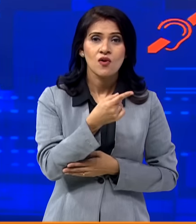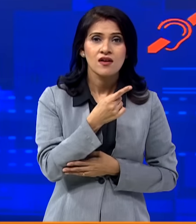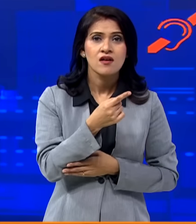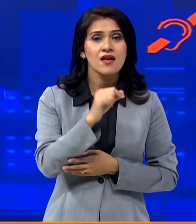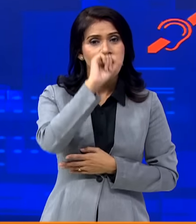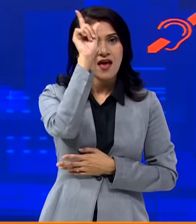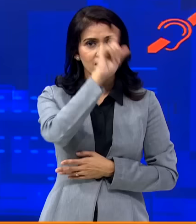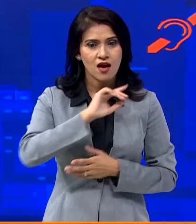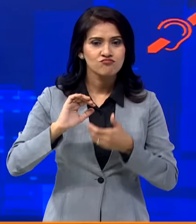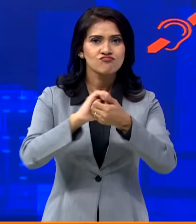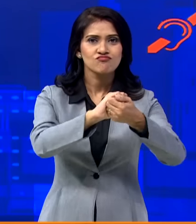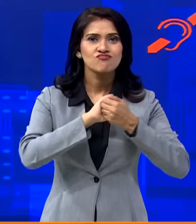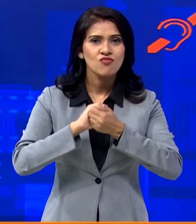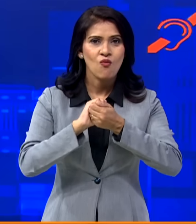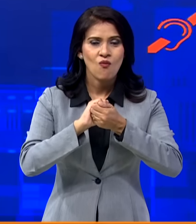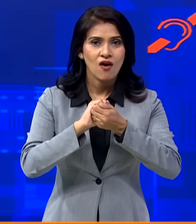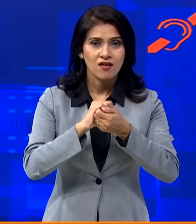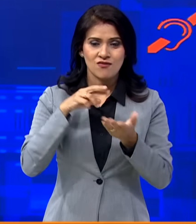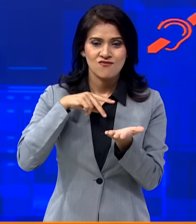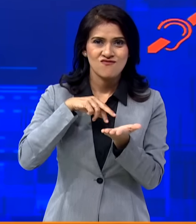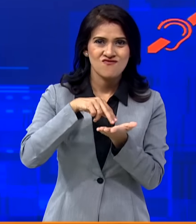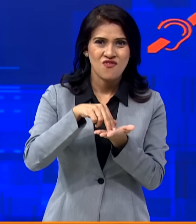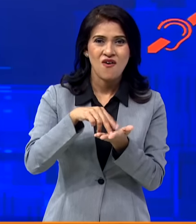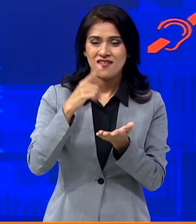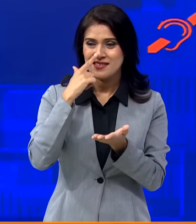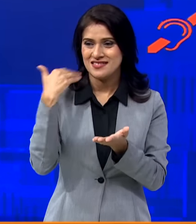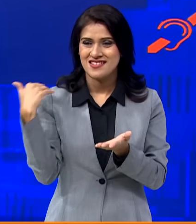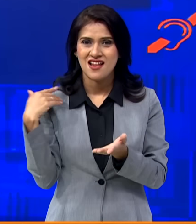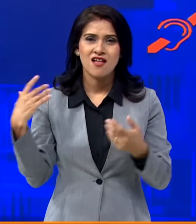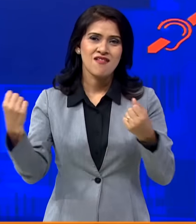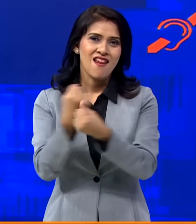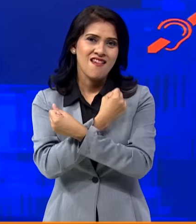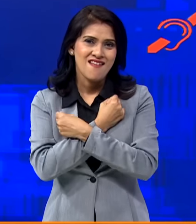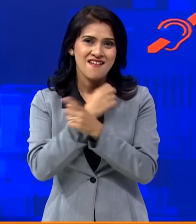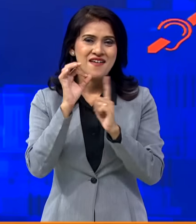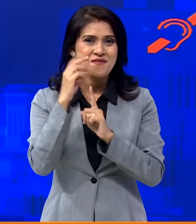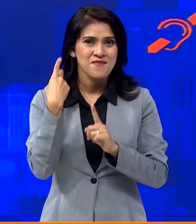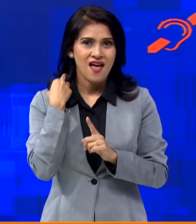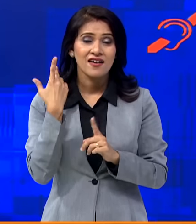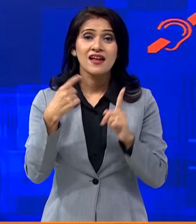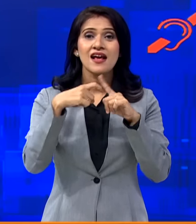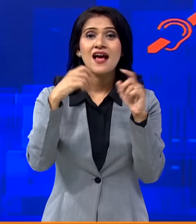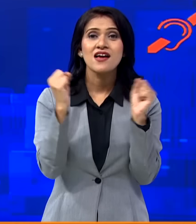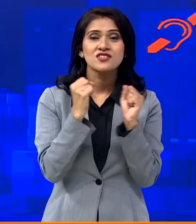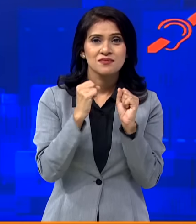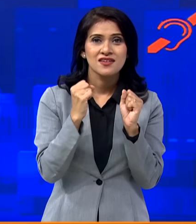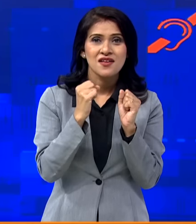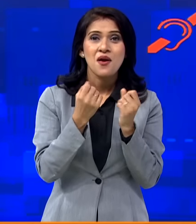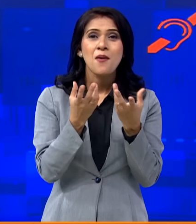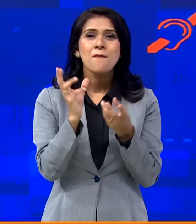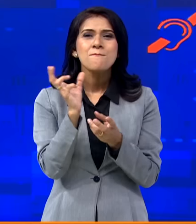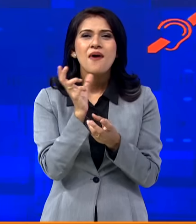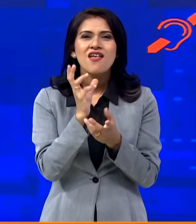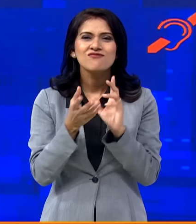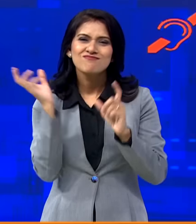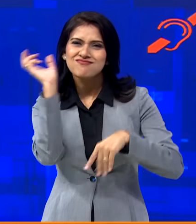पर प्रियंका जी गई थी और दोनों कितने प्यार से गले मिलते हुए दिखाई दे रहे थे कश्मीर में देखा दोनों बर्फ के गोले